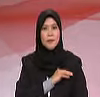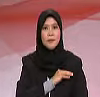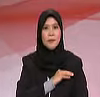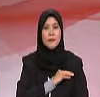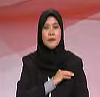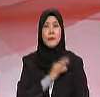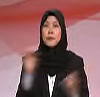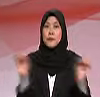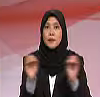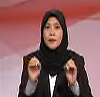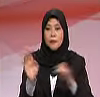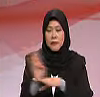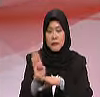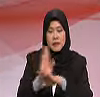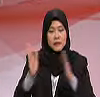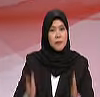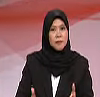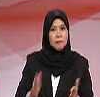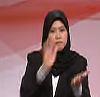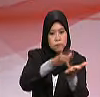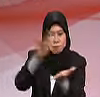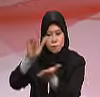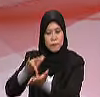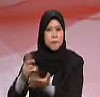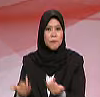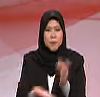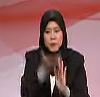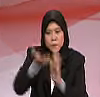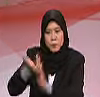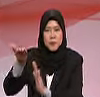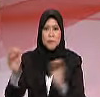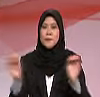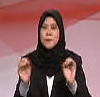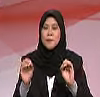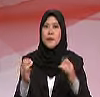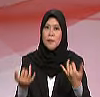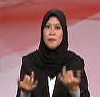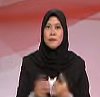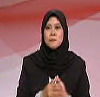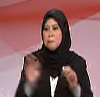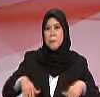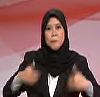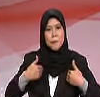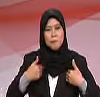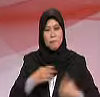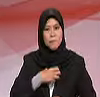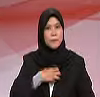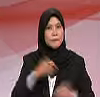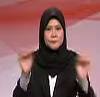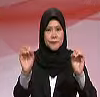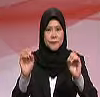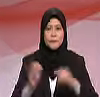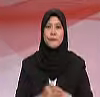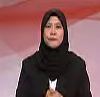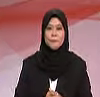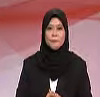supaya tidak ada peniaga-peniaga yang mengambil kesempatan di atas perayaan ini. Setakat inilah belum ada kita dengar rungutan-rungutan